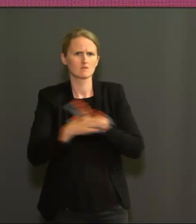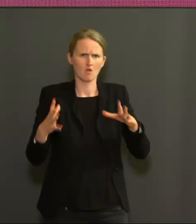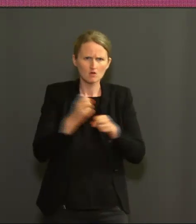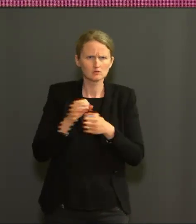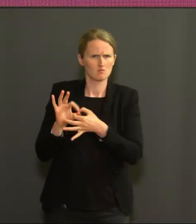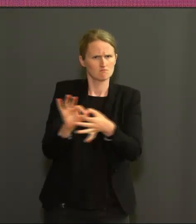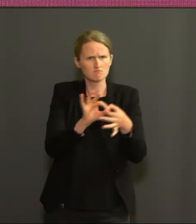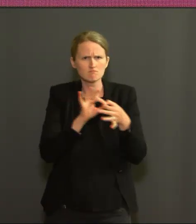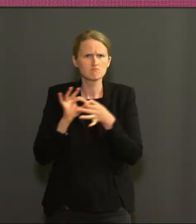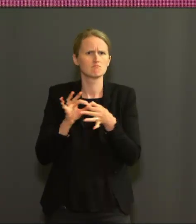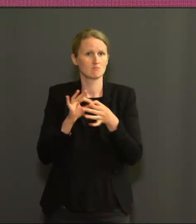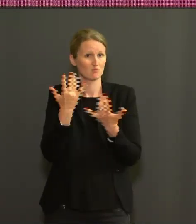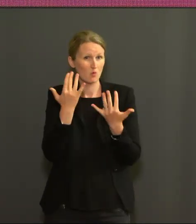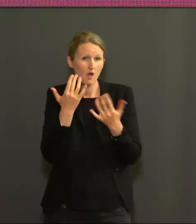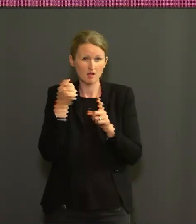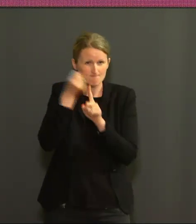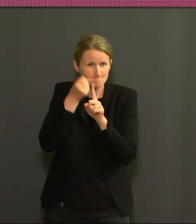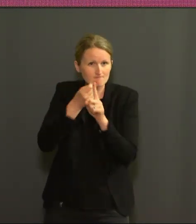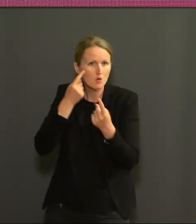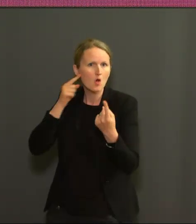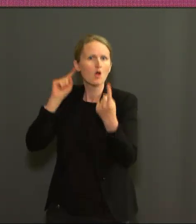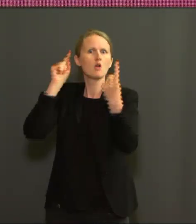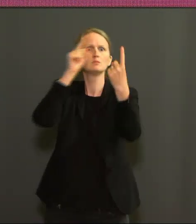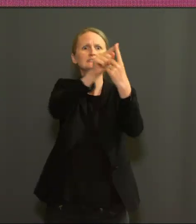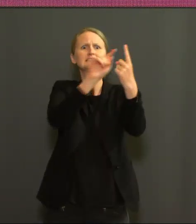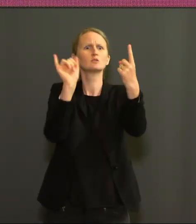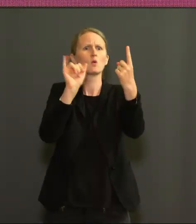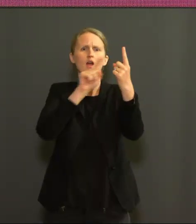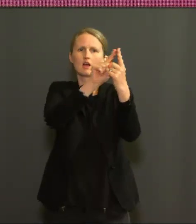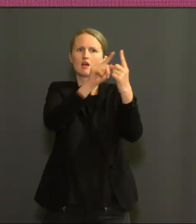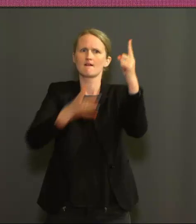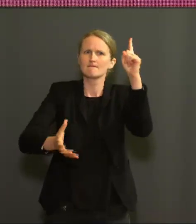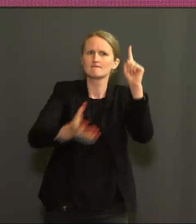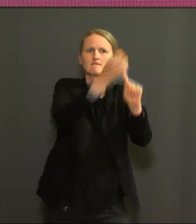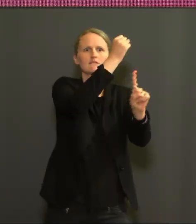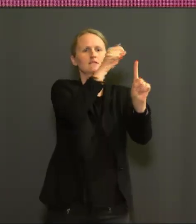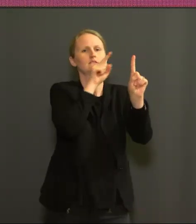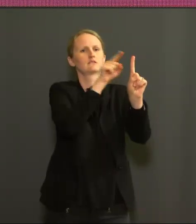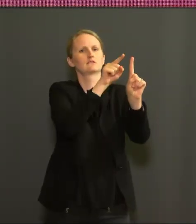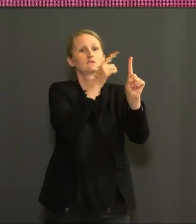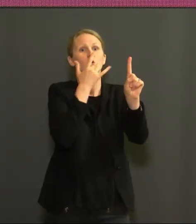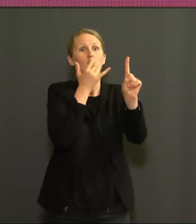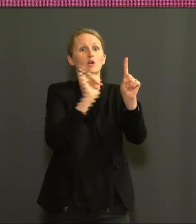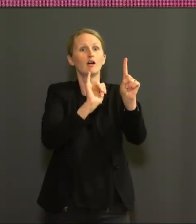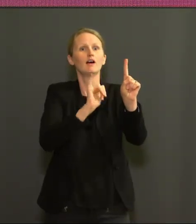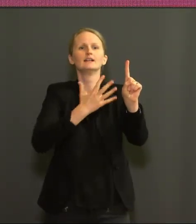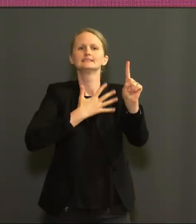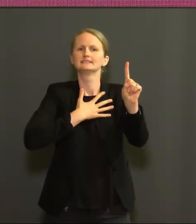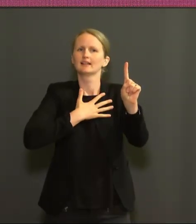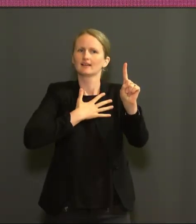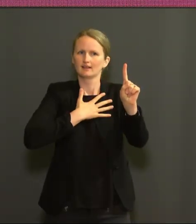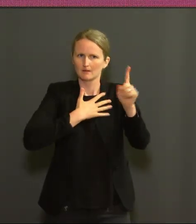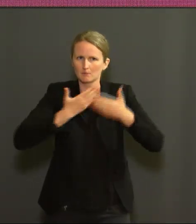visant toujours l'objectif le plus élevé possible, celui de protéger au mieux la plus